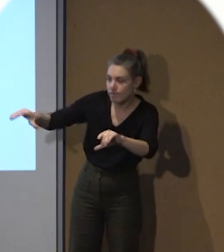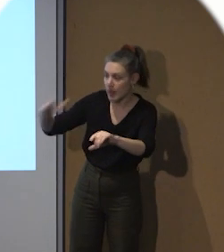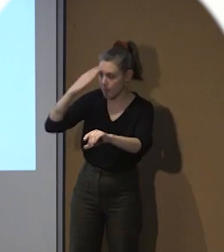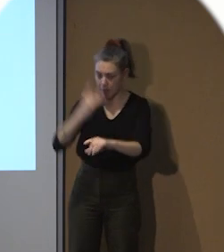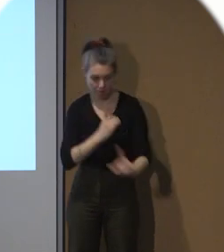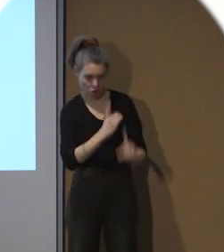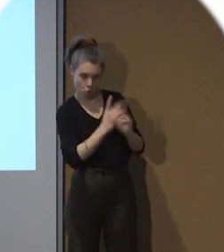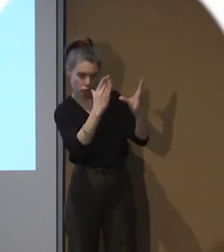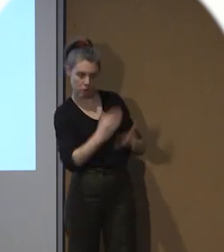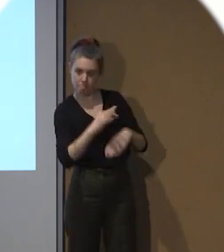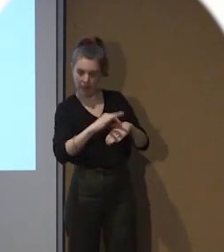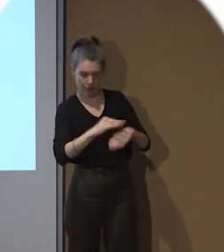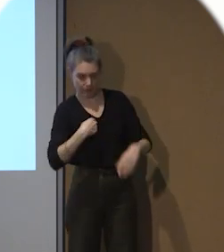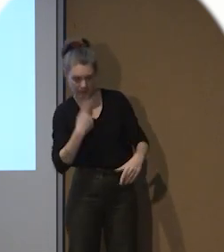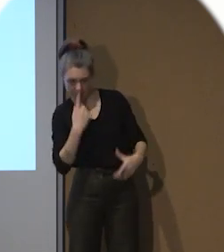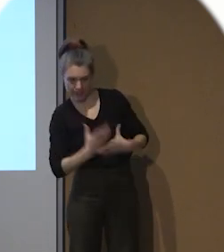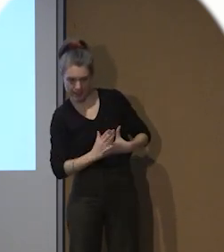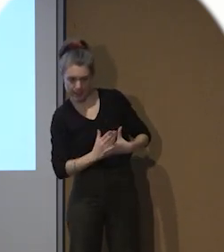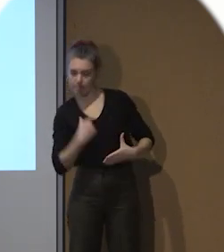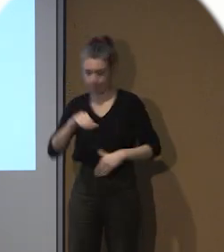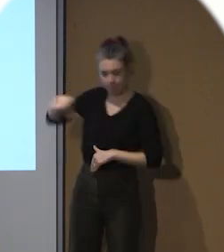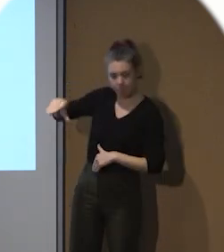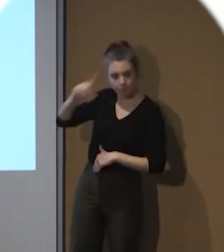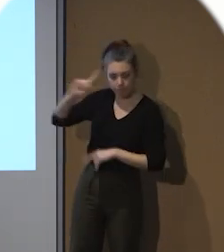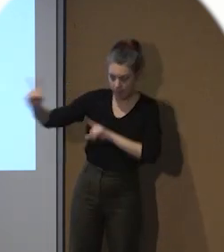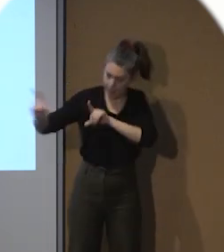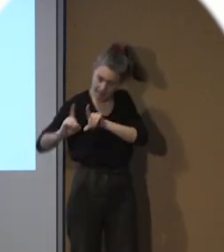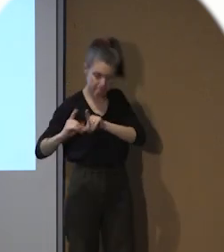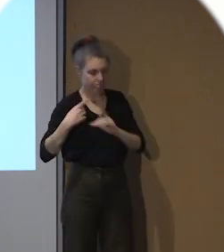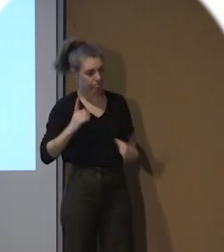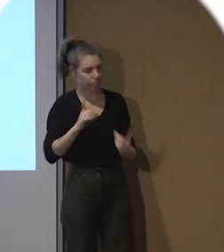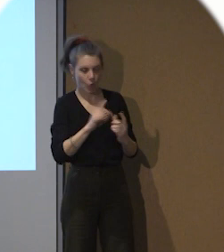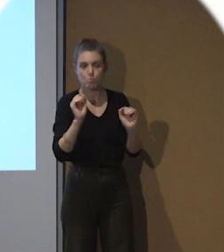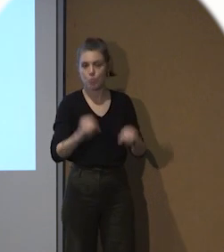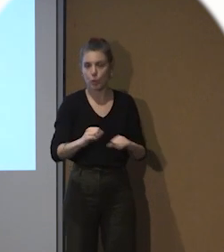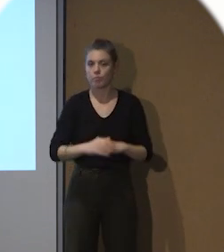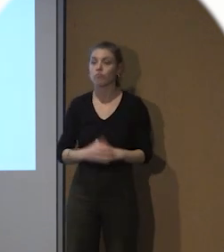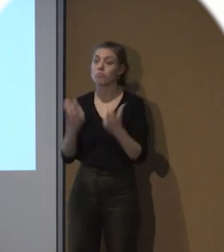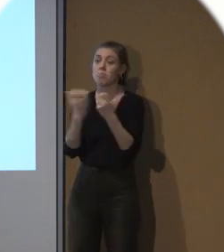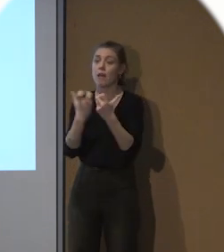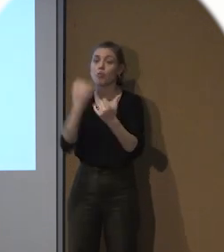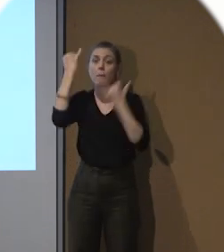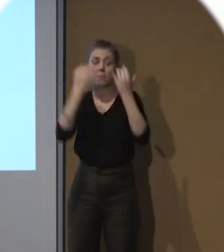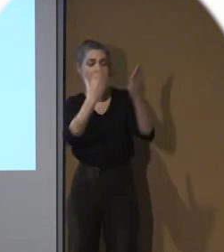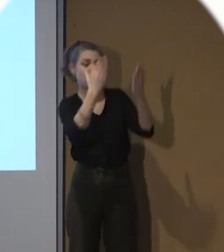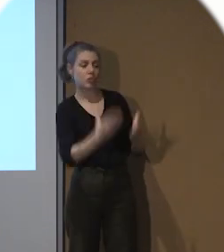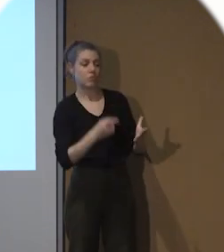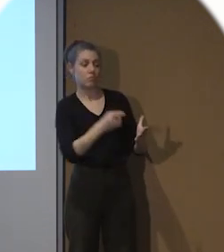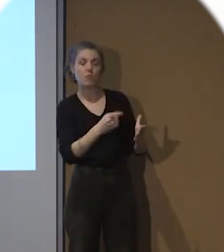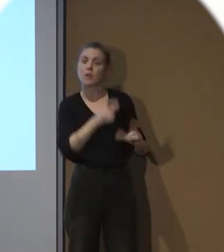rapide, on a des rendez-vous privilégiés. Un exemple pour un sportif blessé,